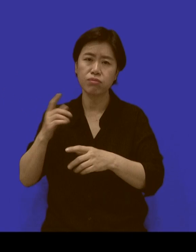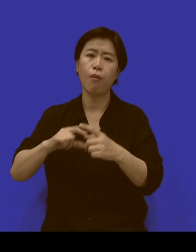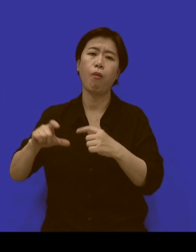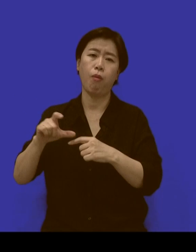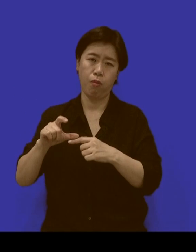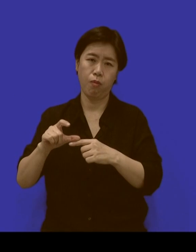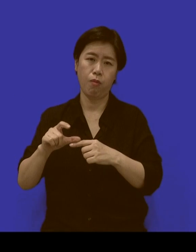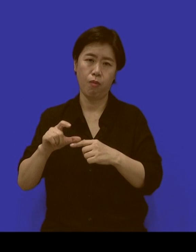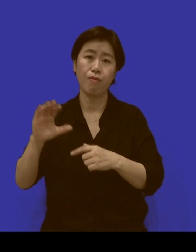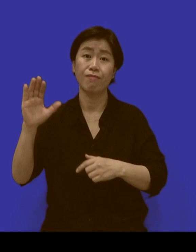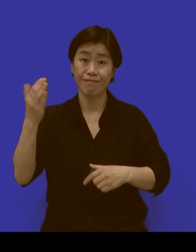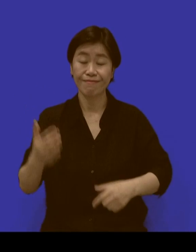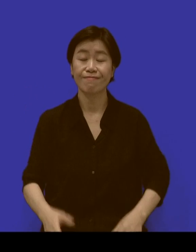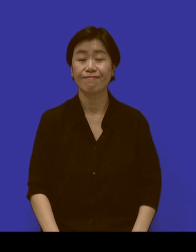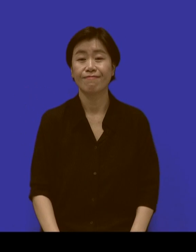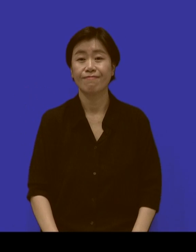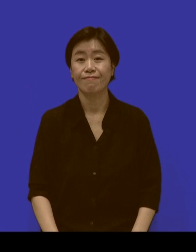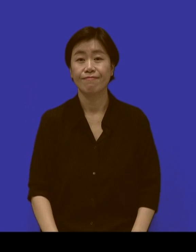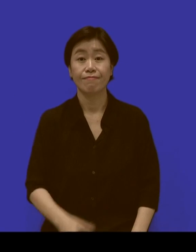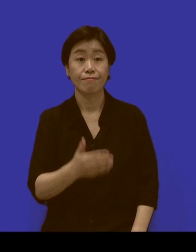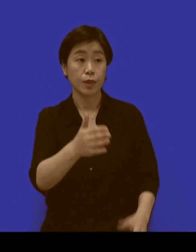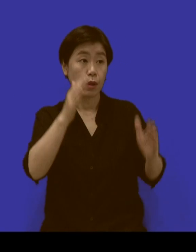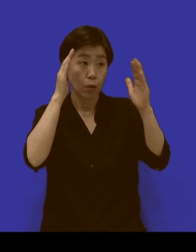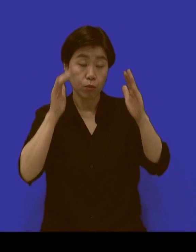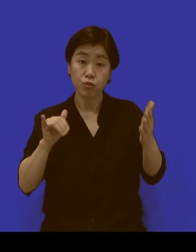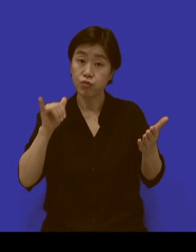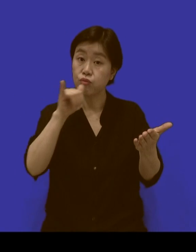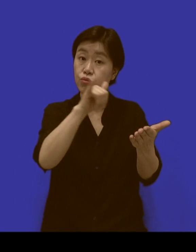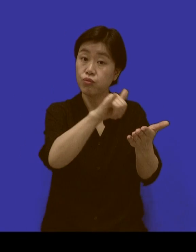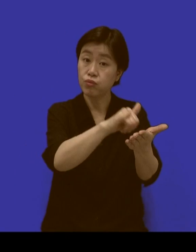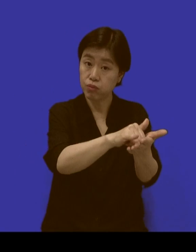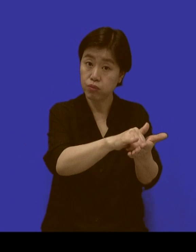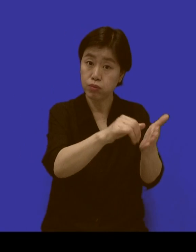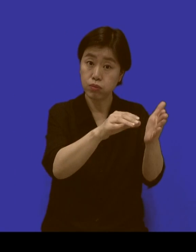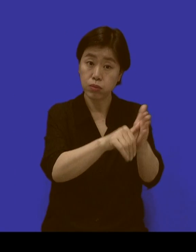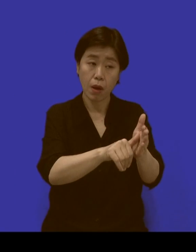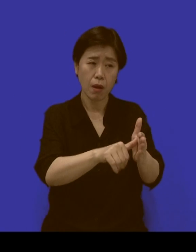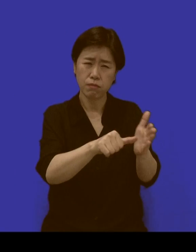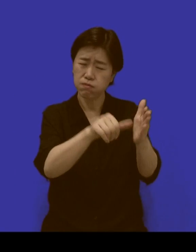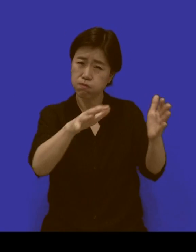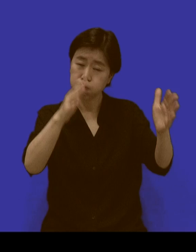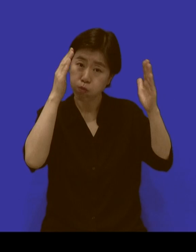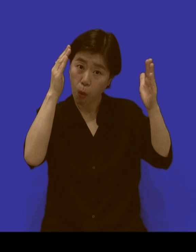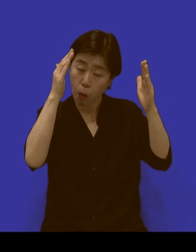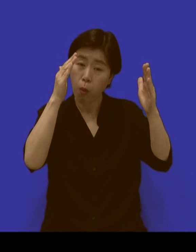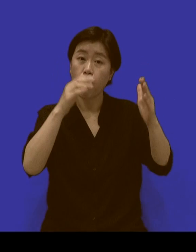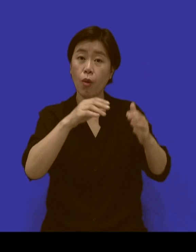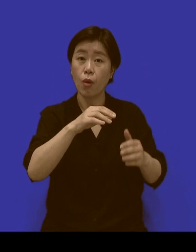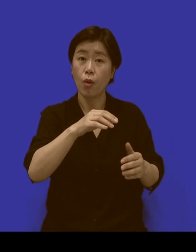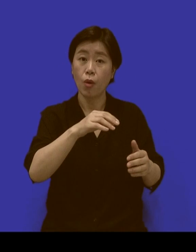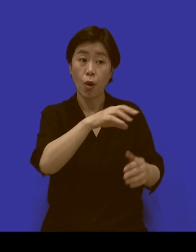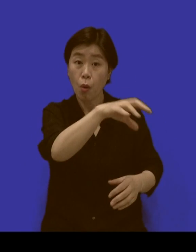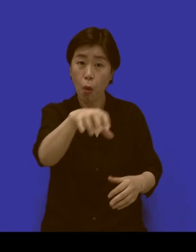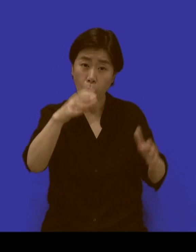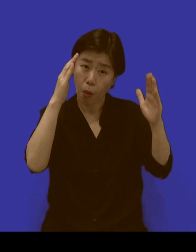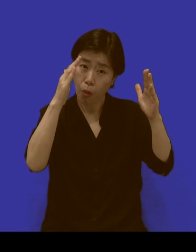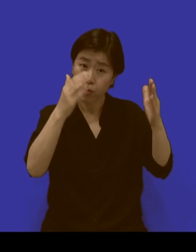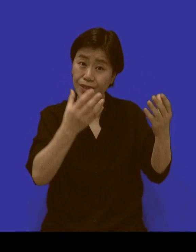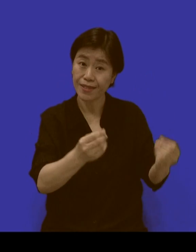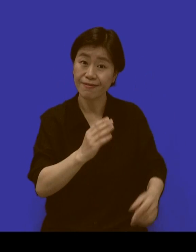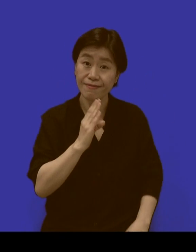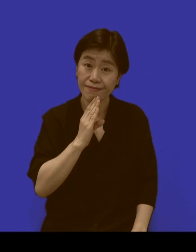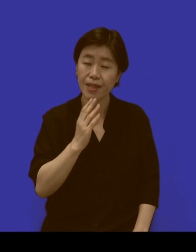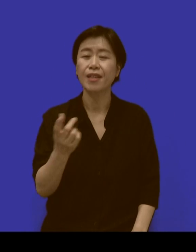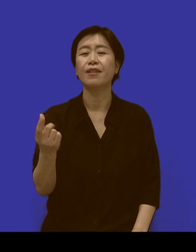원하던 의사가 되셨네요. 굉장히 그 센 대학교 유명한 대학이잖아요. 네, 제가 공부는 이제 존스